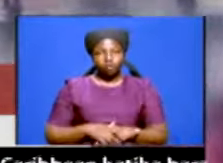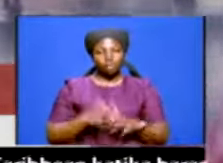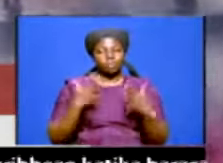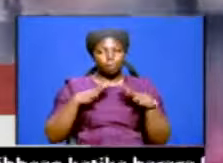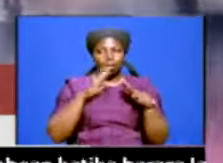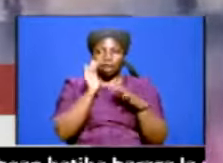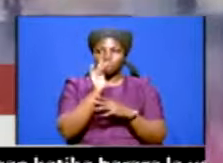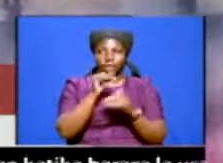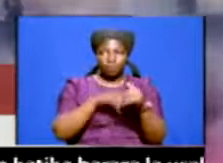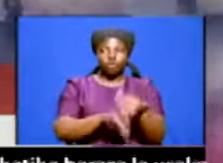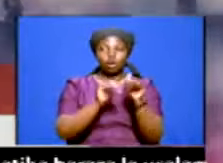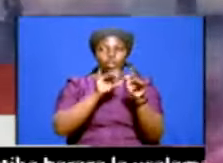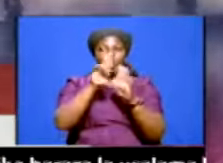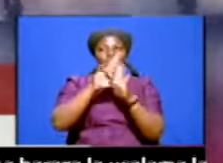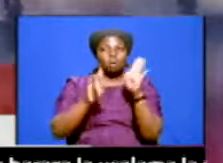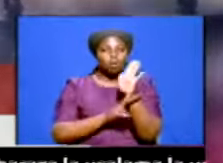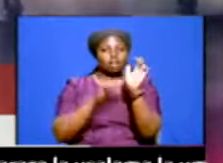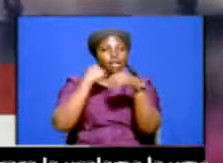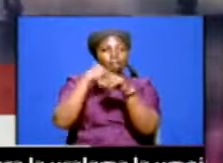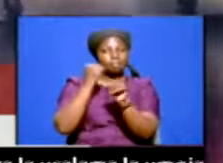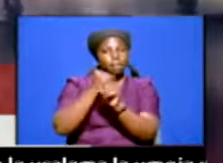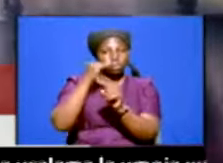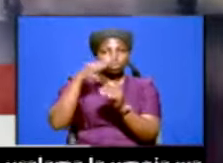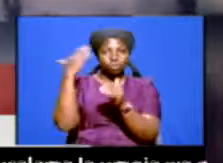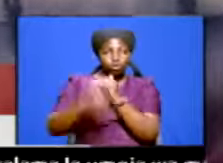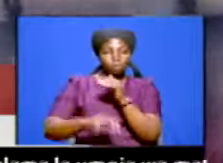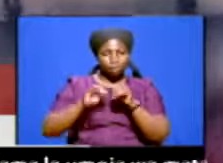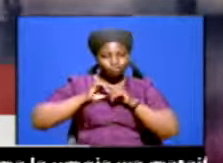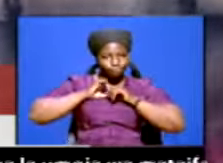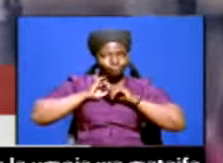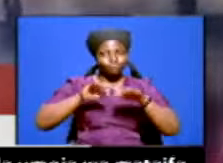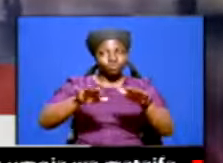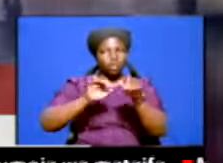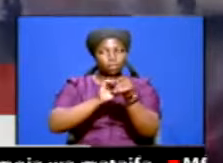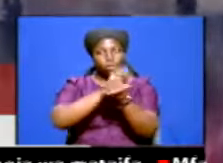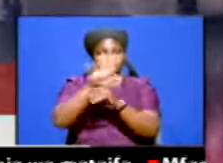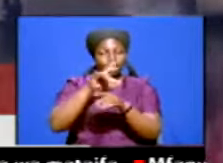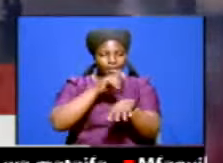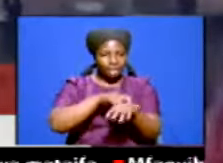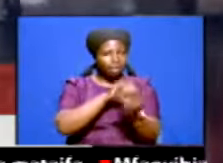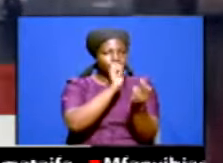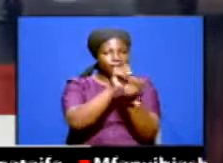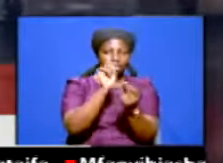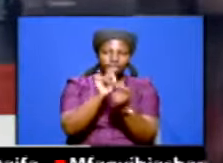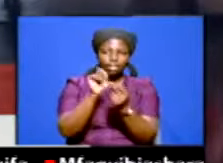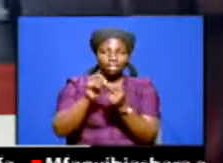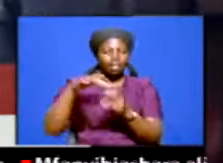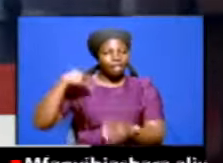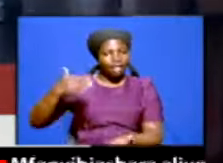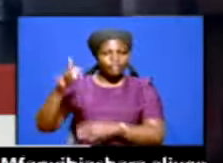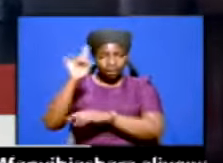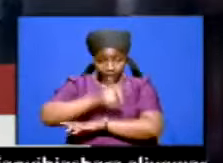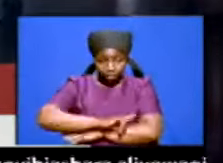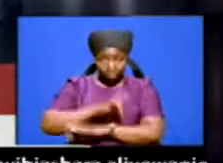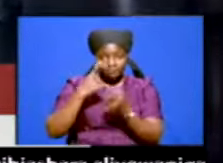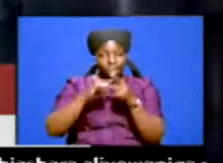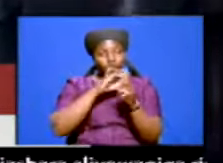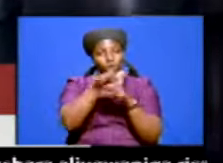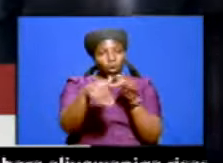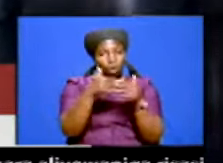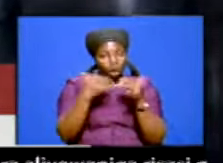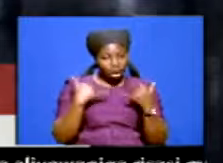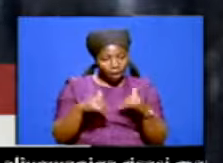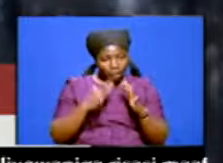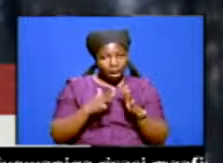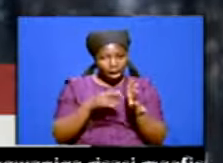zilizowekwa za kudhibiti maambukizi ya virusi vya corona, huku wakipimwa kila siku. Hata hivyo, kila mwanamichezo atatakiwa